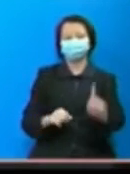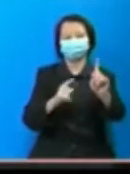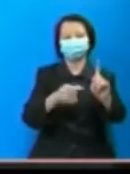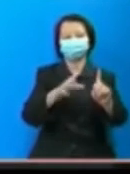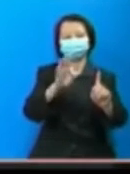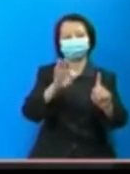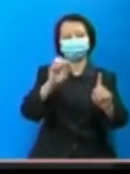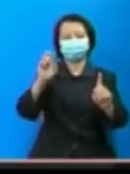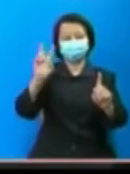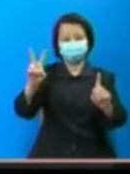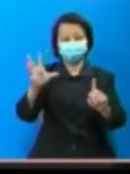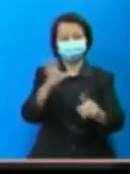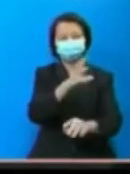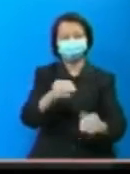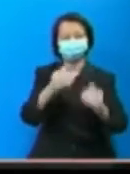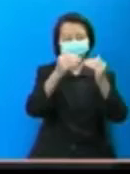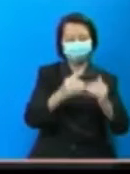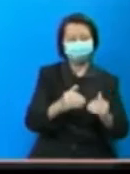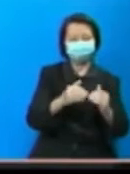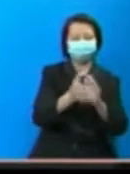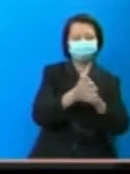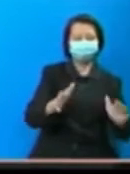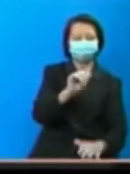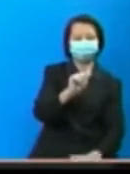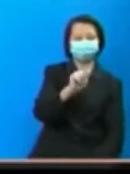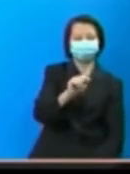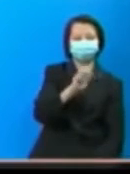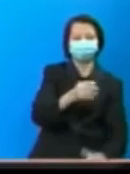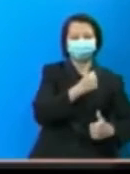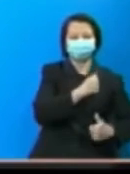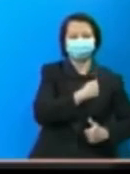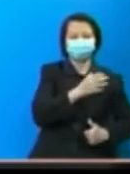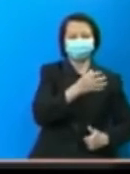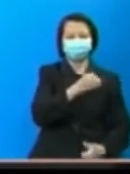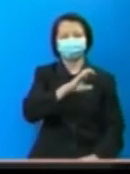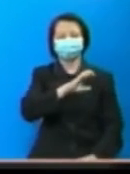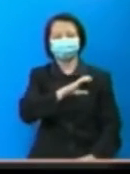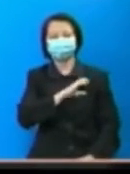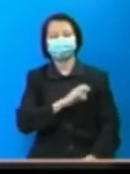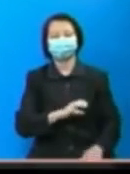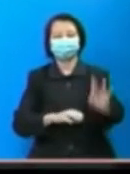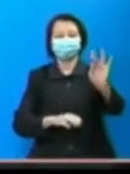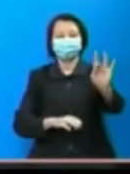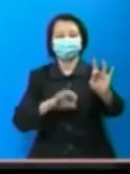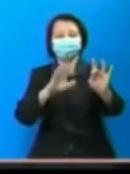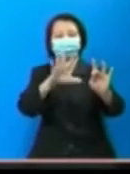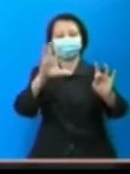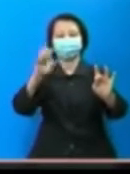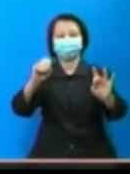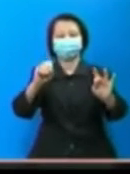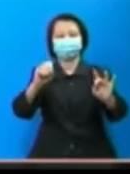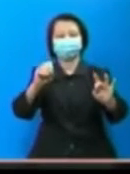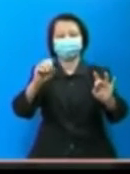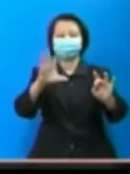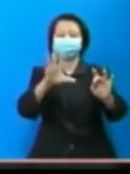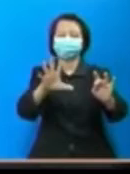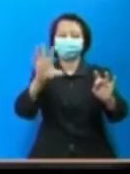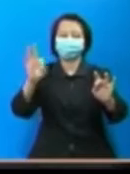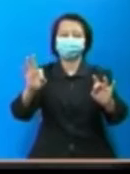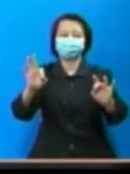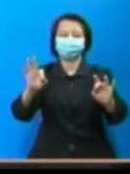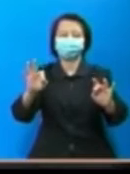2902 dan pasukan keselamatan etiam dan videolan seramai 859